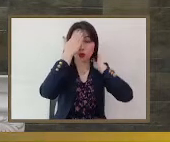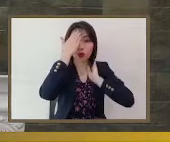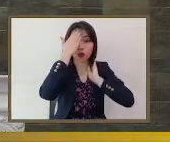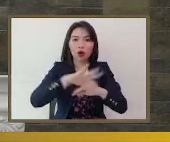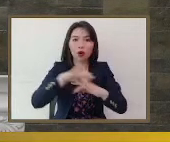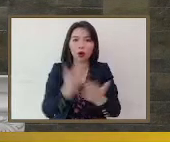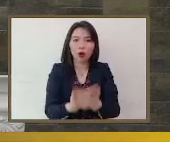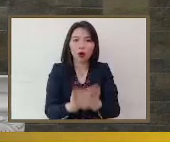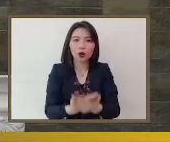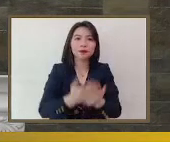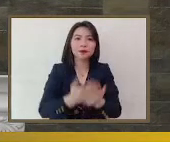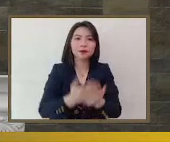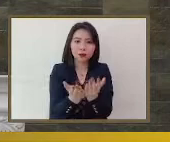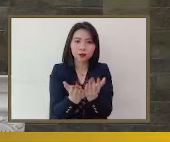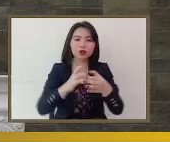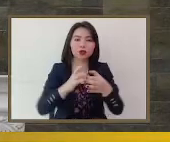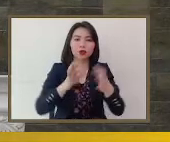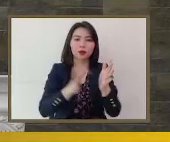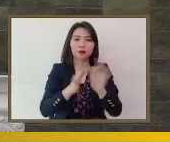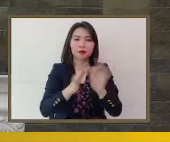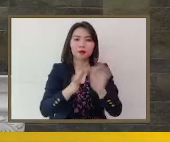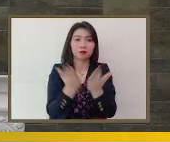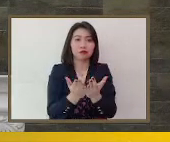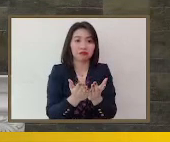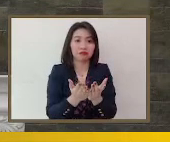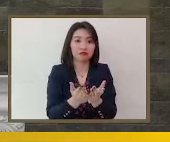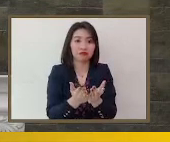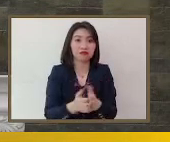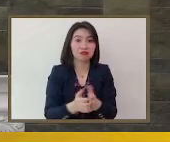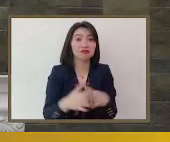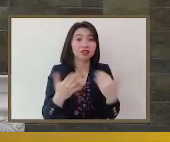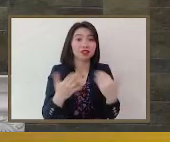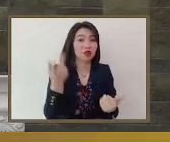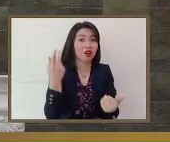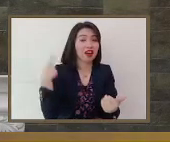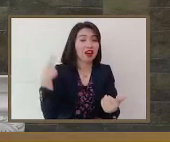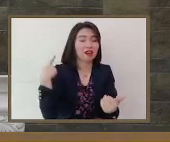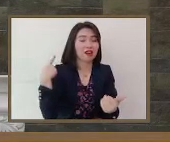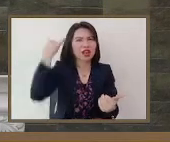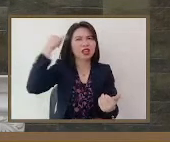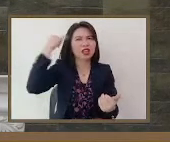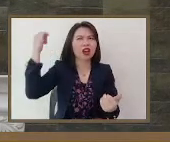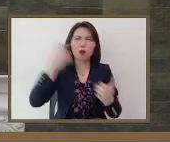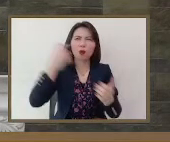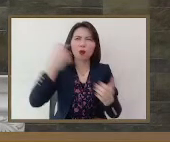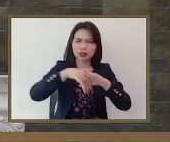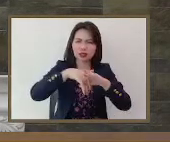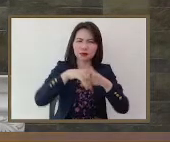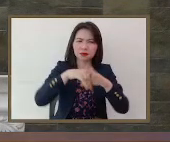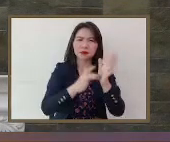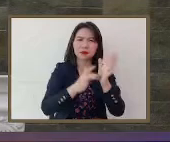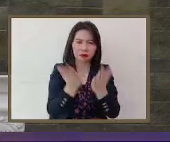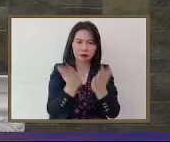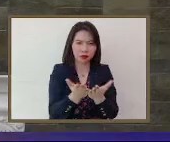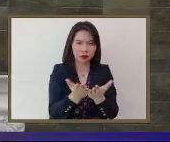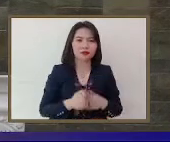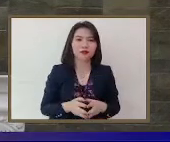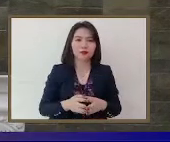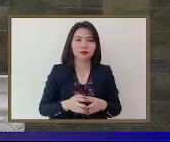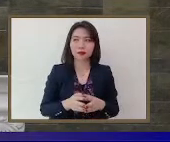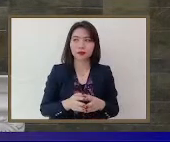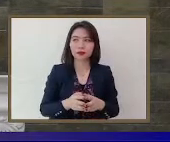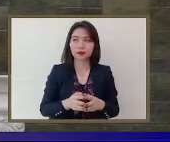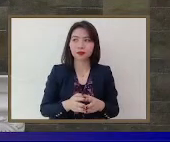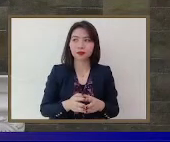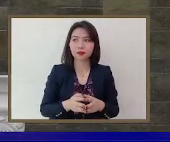Bible ay at least may idea ko. Every time you open a passage from a certain no book, at least you